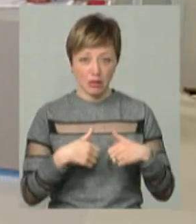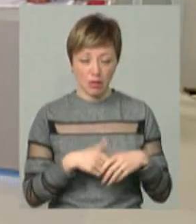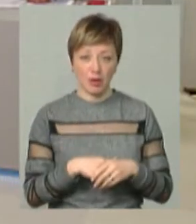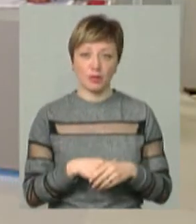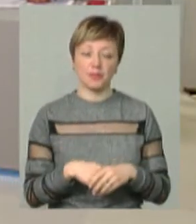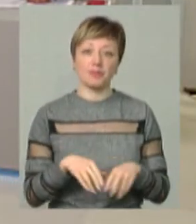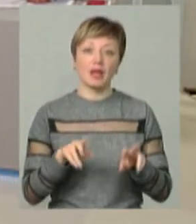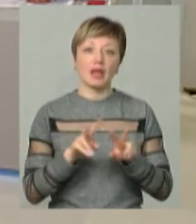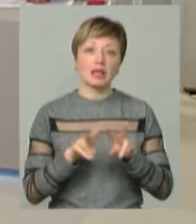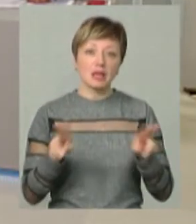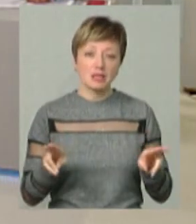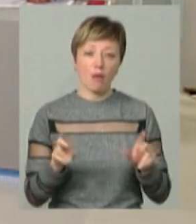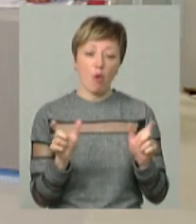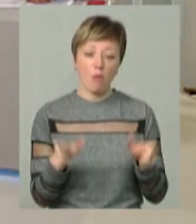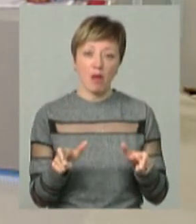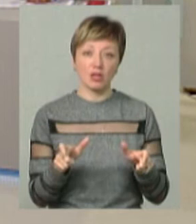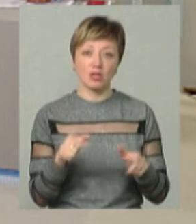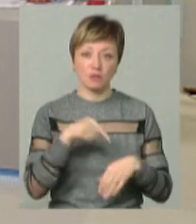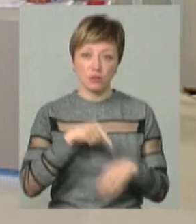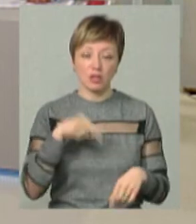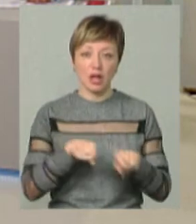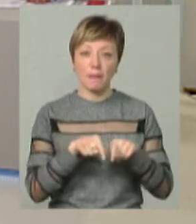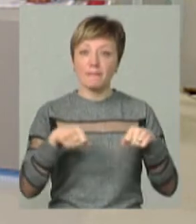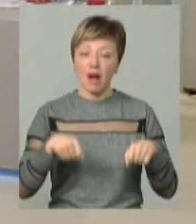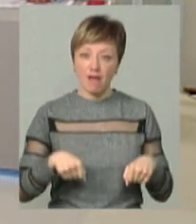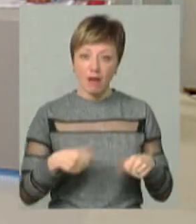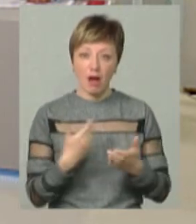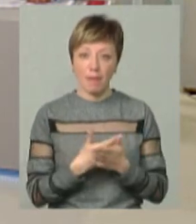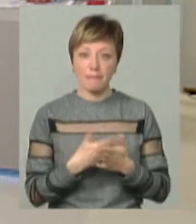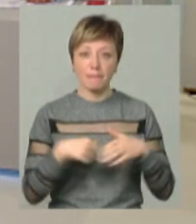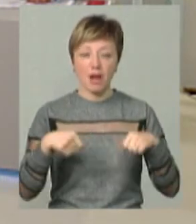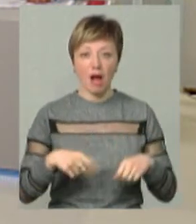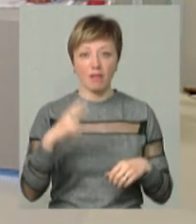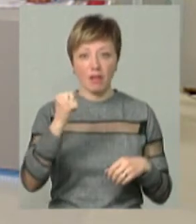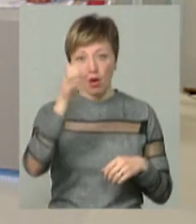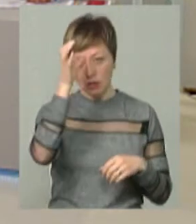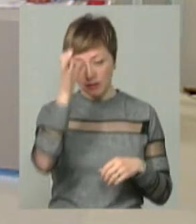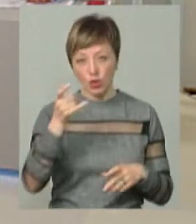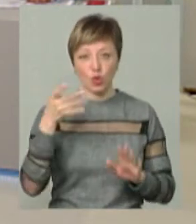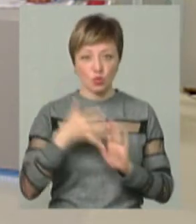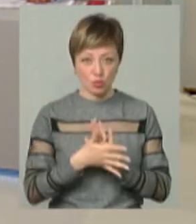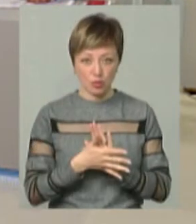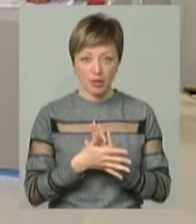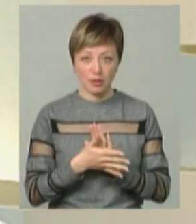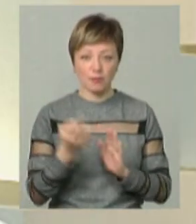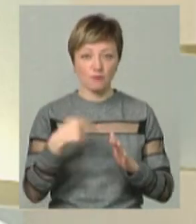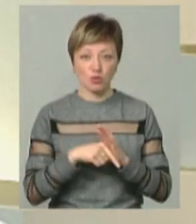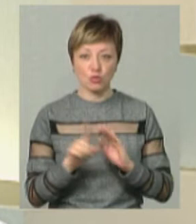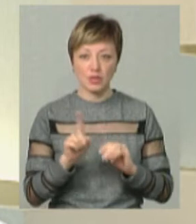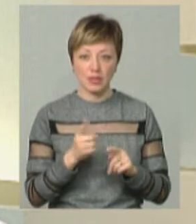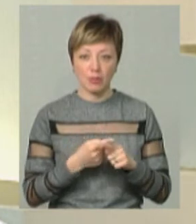Так само обмеження зазнають такі права, зокрема, як право на освіту. Ми розуміємо, в чому це